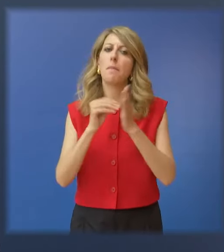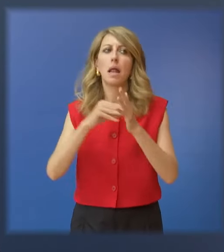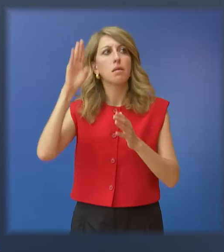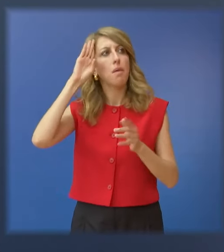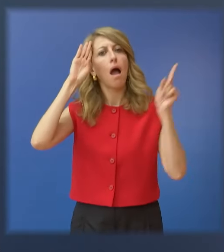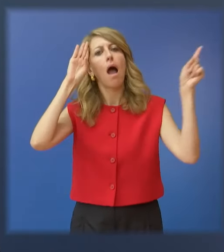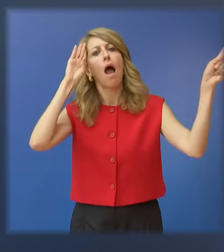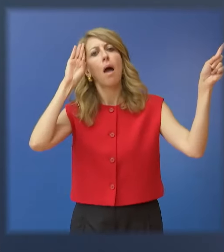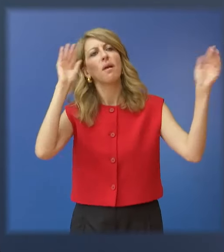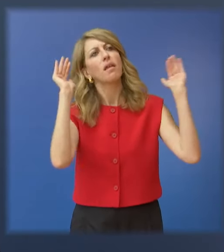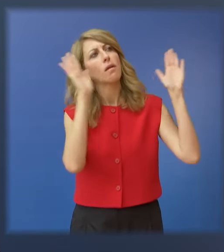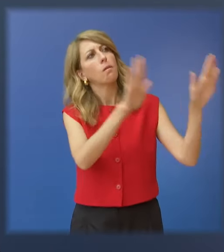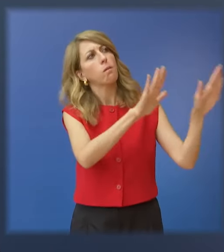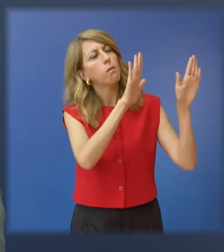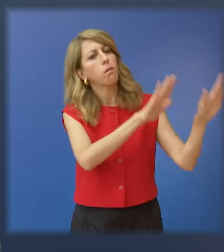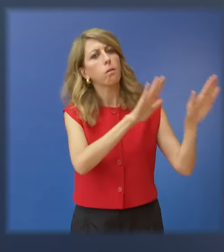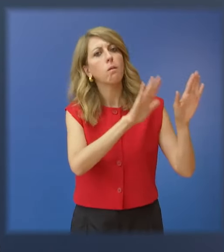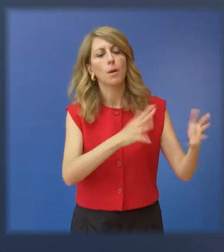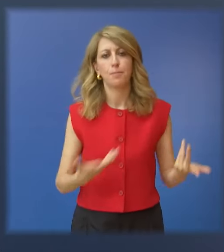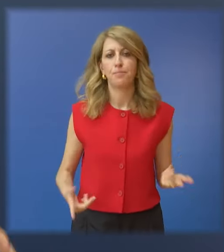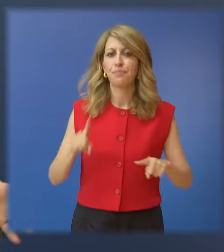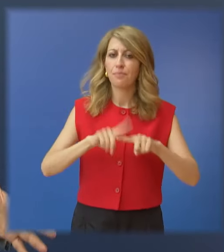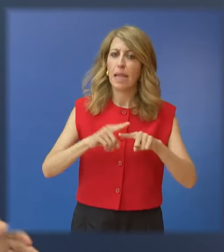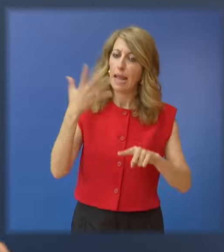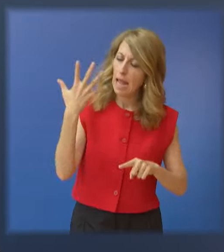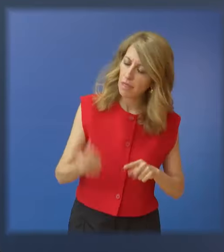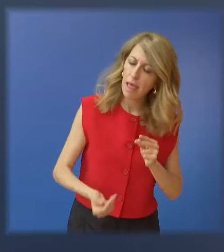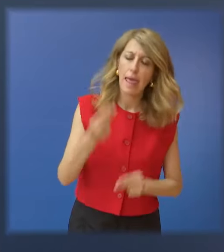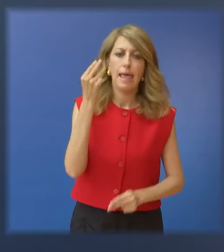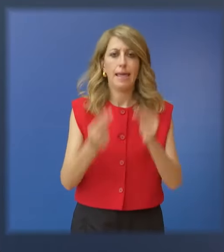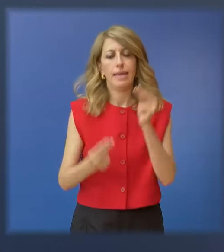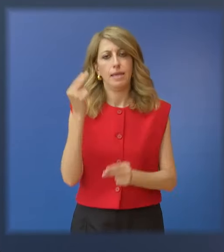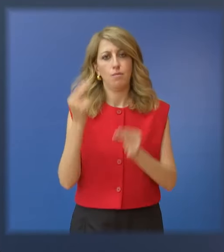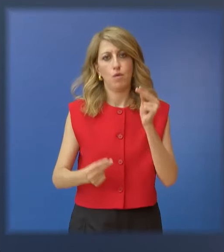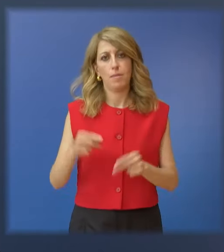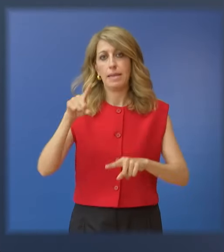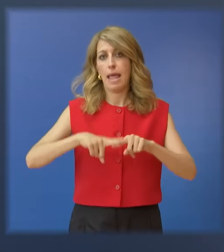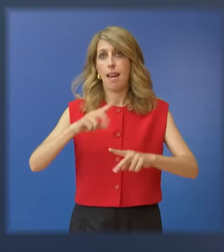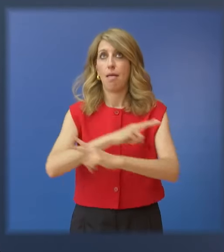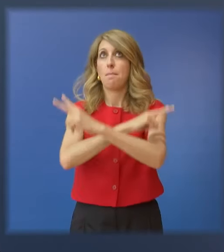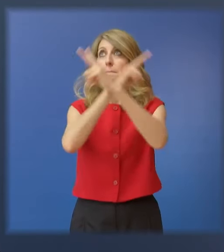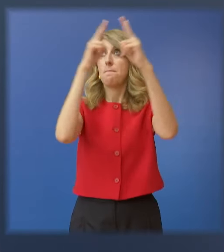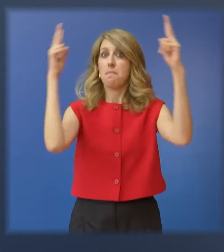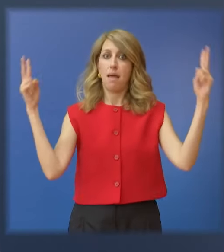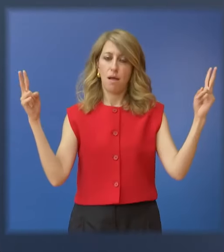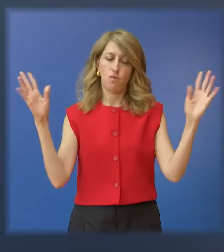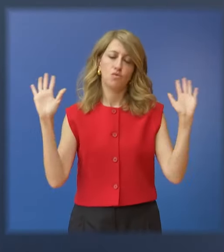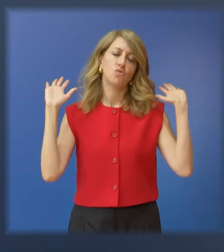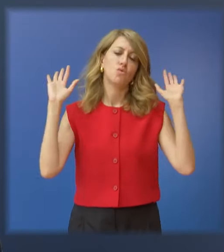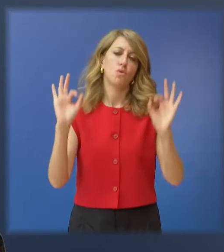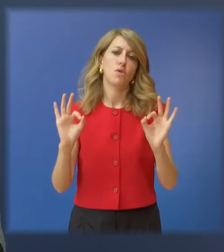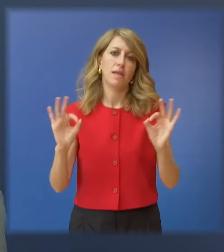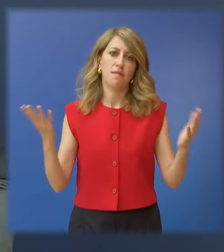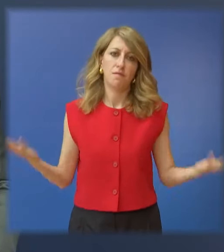ε η ελλάδα δεν είναι όλα παράδεισος δεν λύθηκαν όλα τα τα προβλήματα των πολιτών και δεν περίμενα με το αποτέλεσμα των